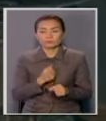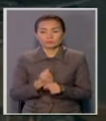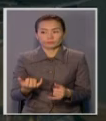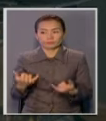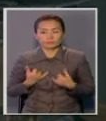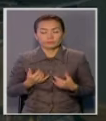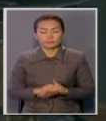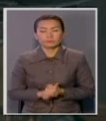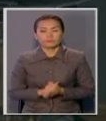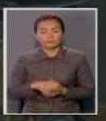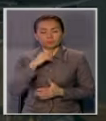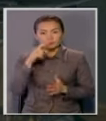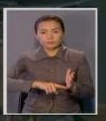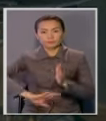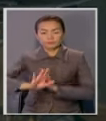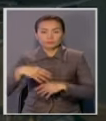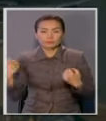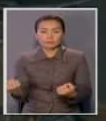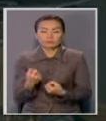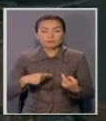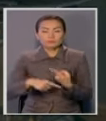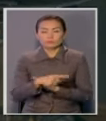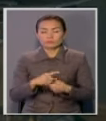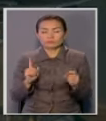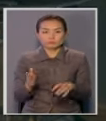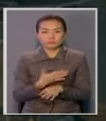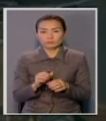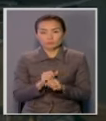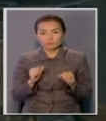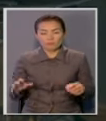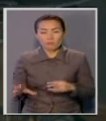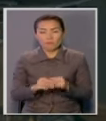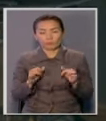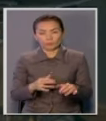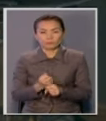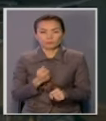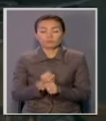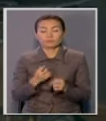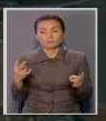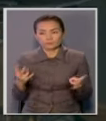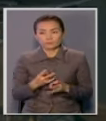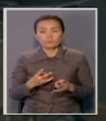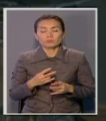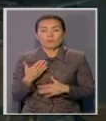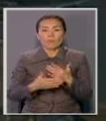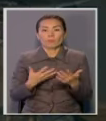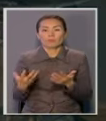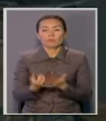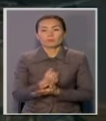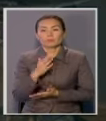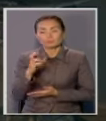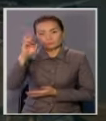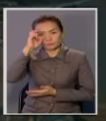это Извне я уверен что если мы будем поддерживать друг друга не разделяться а вместе делать такие добрые дела в делах нашего народа